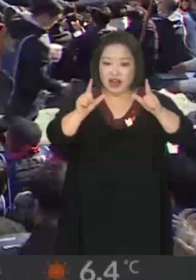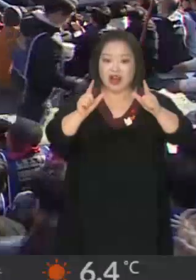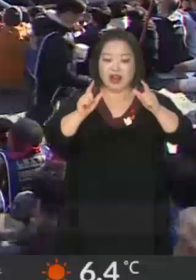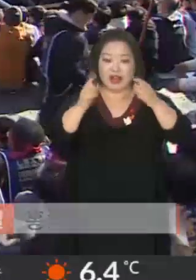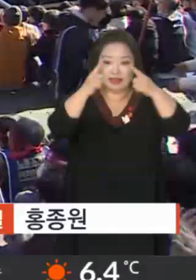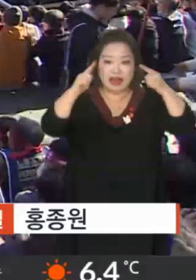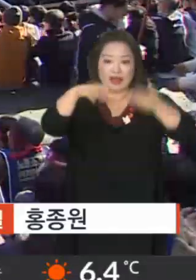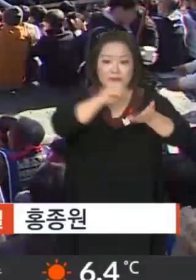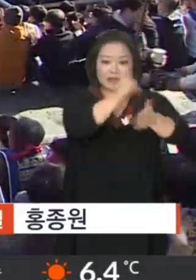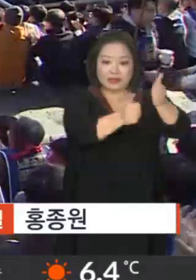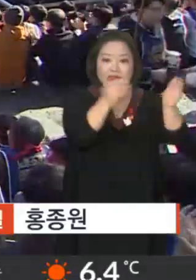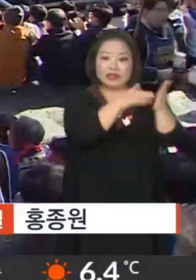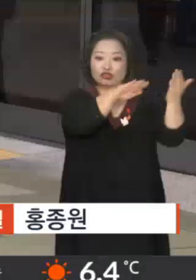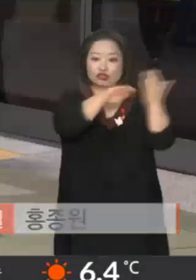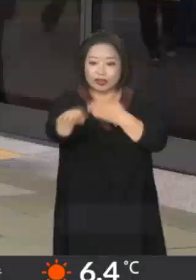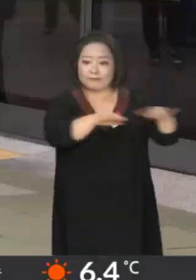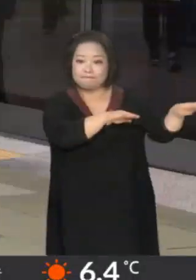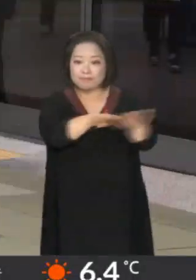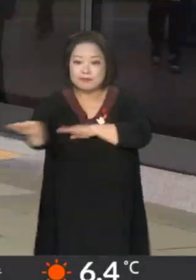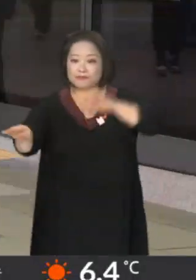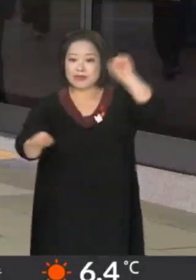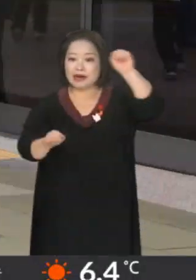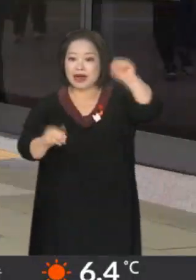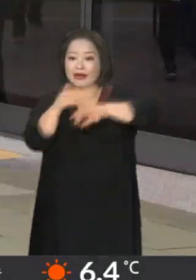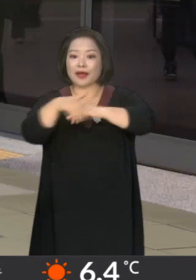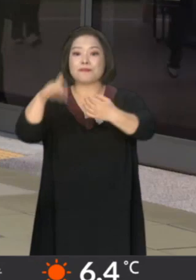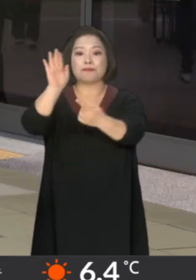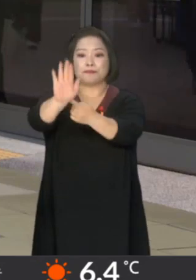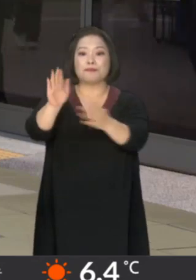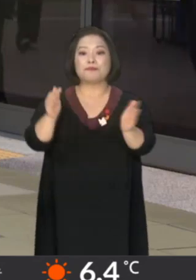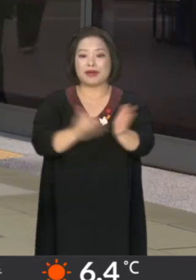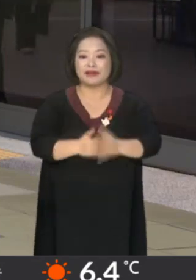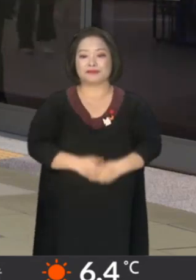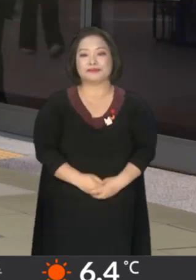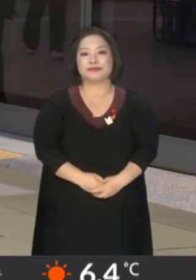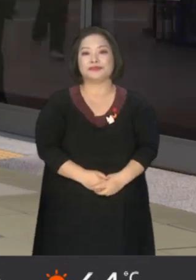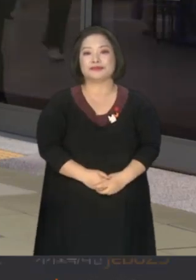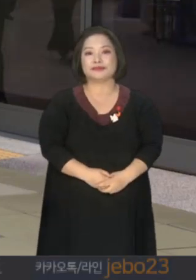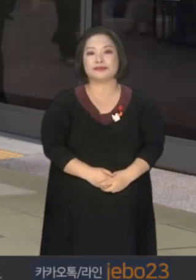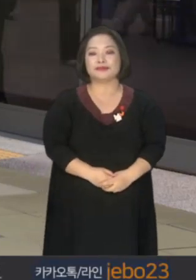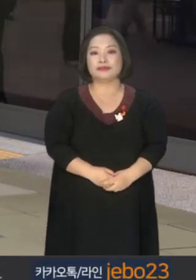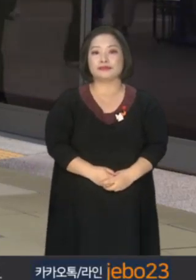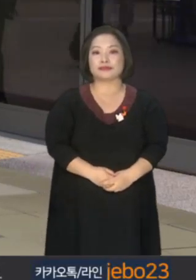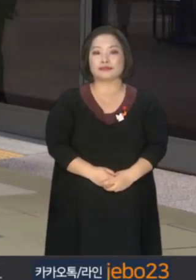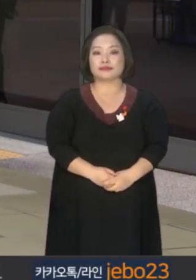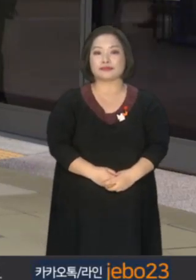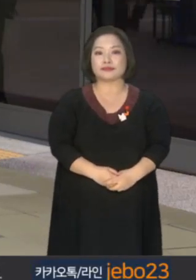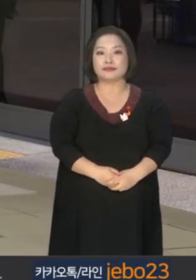돌입한다는 계획입니다. 지금까지 서울 왕십리역에서 연합뉴스TV 최진경입니다.